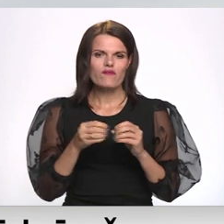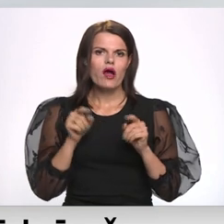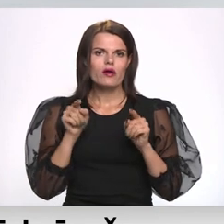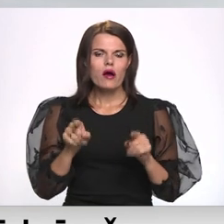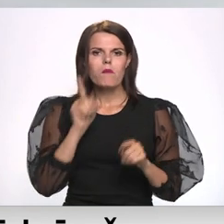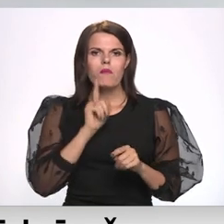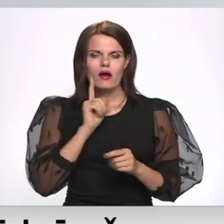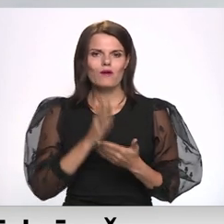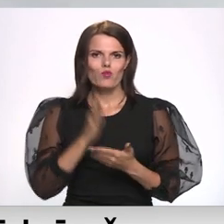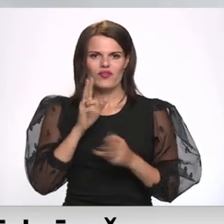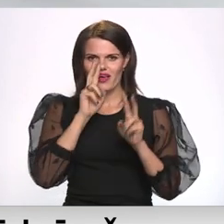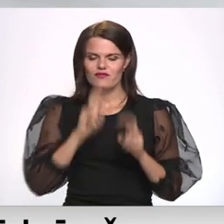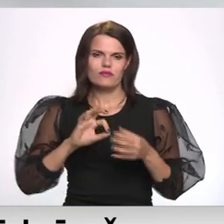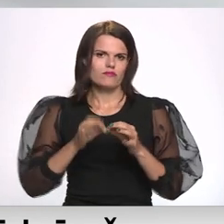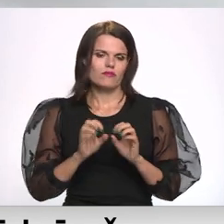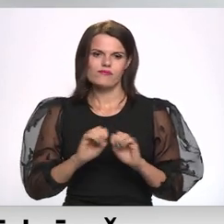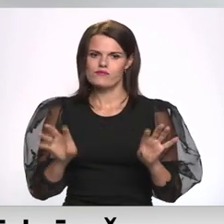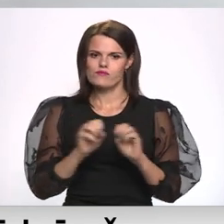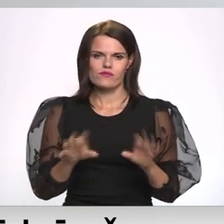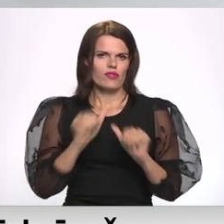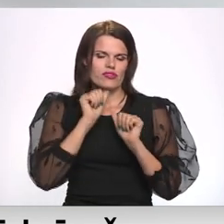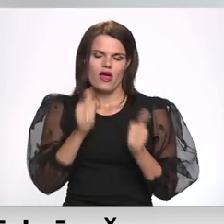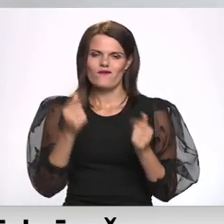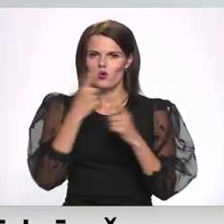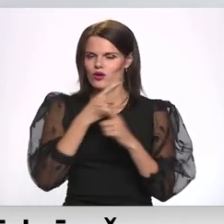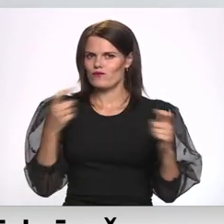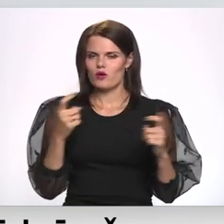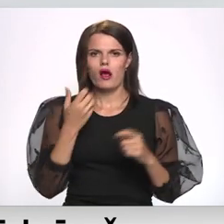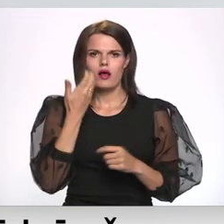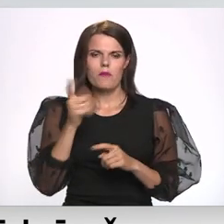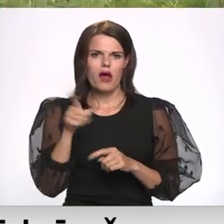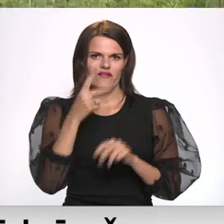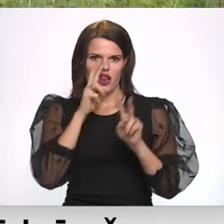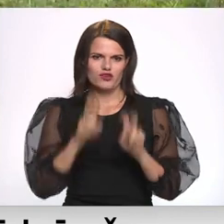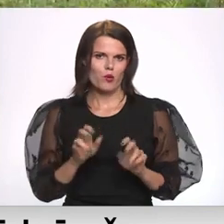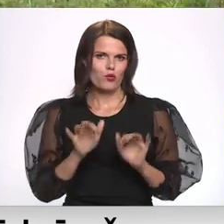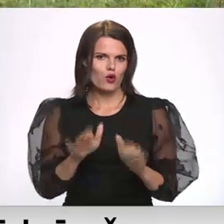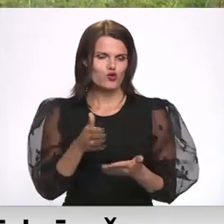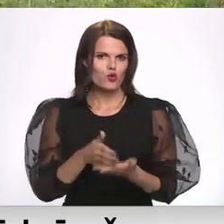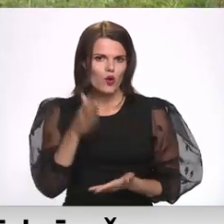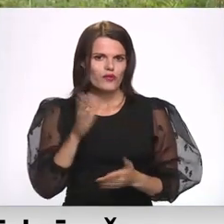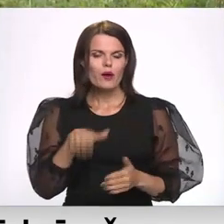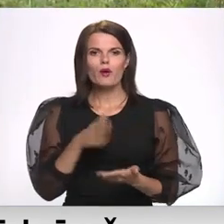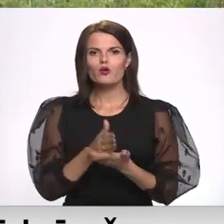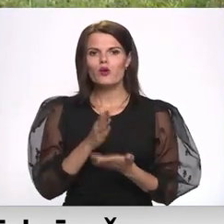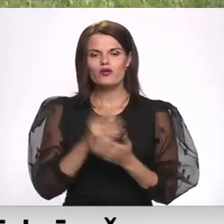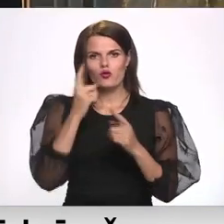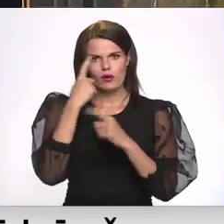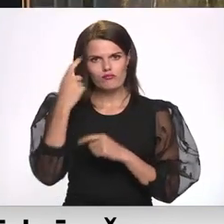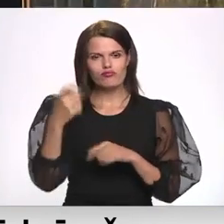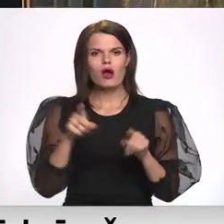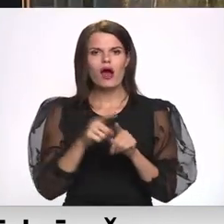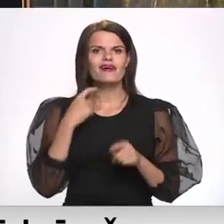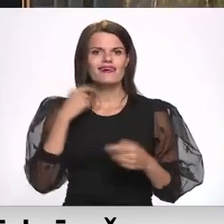kad pagaidām notiek izmeklēšana, izmeklēšana pietvaros, diemžēl plašāk informācijas sniegt uz doto brīdi nevar. Par notikušo informāciju arī